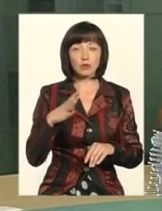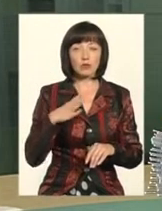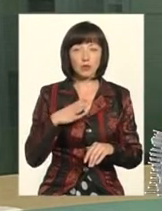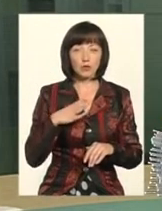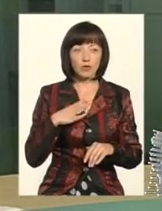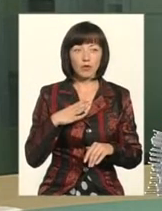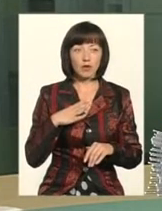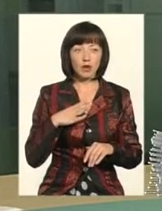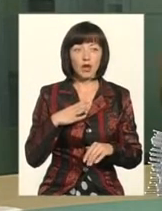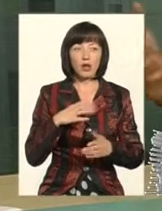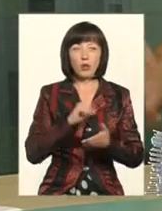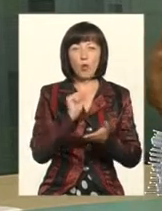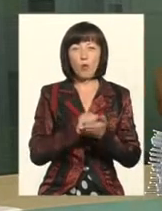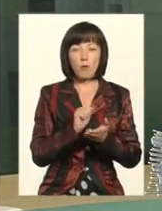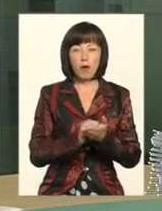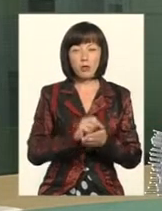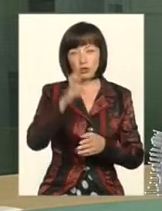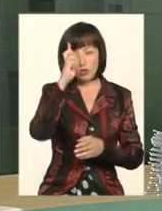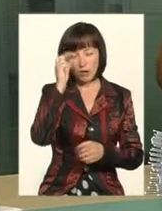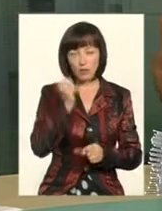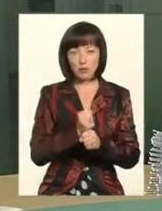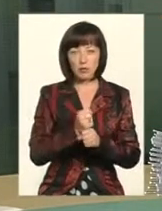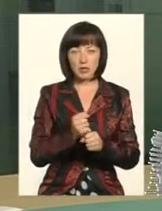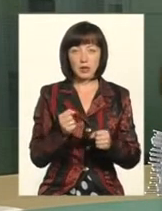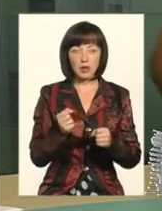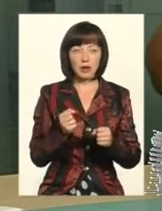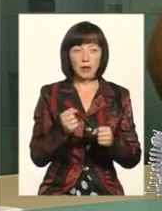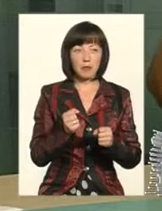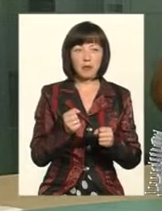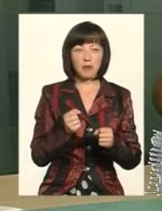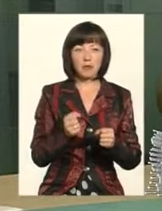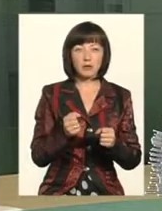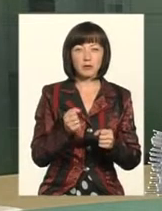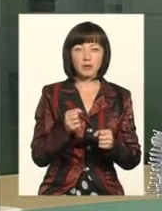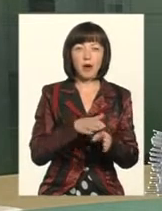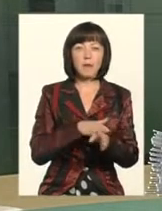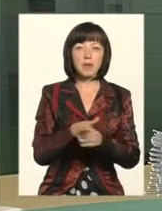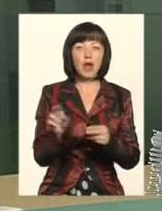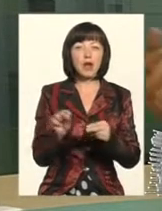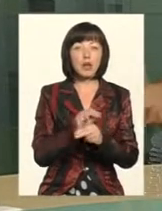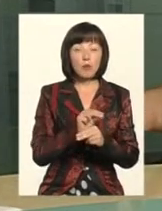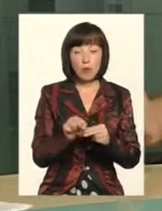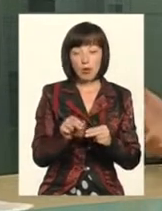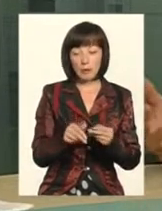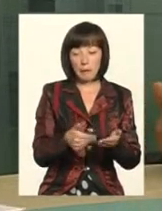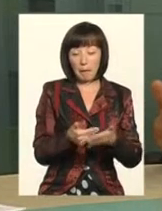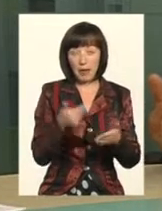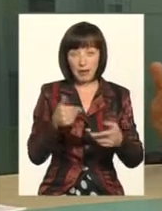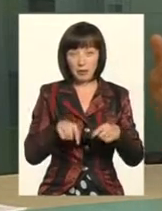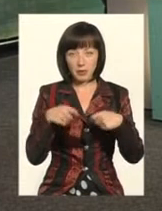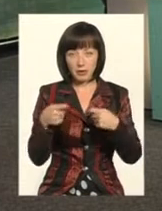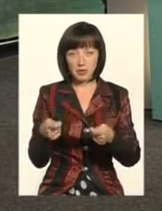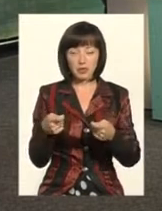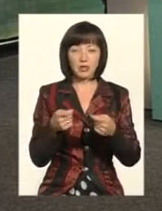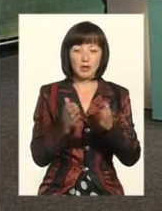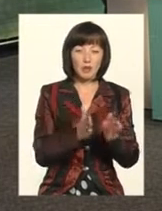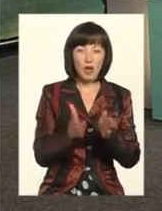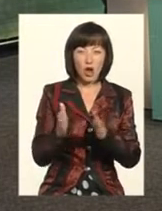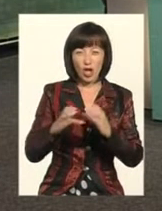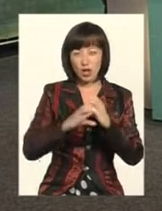якийсь підзаконний акт, що мала бути держава зробити при передачі ОСББ якийсь там капітальний ремонт. Капітальний ремонт, ну, як завжди, ці кошти ремонт мереж.